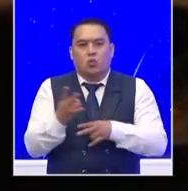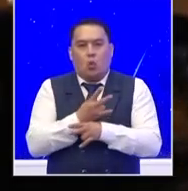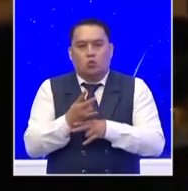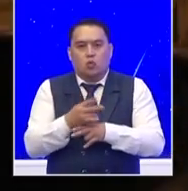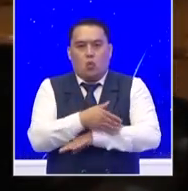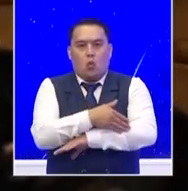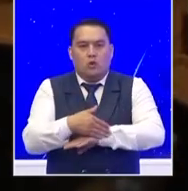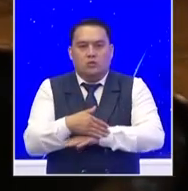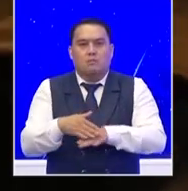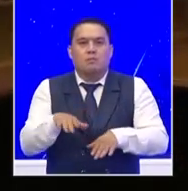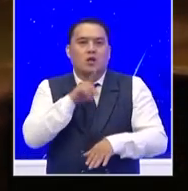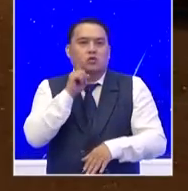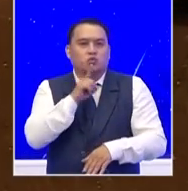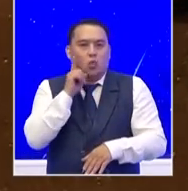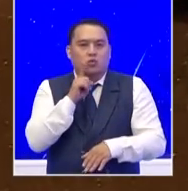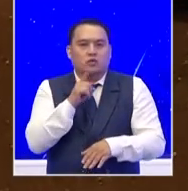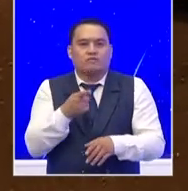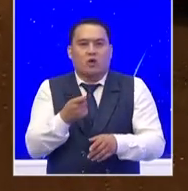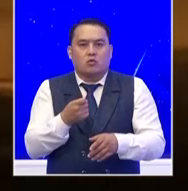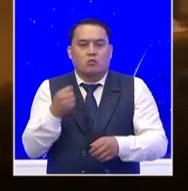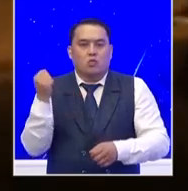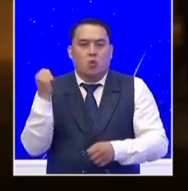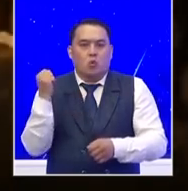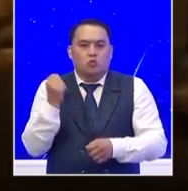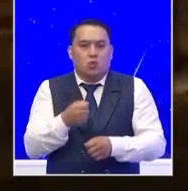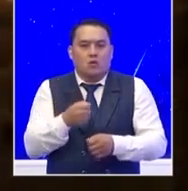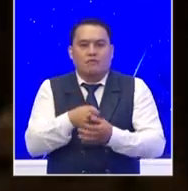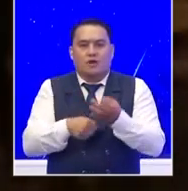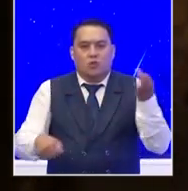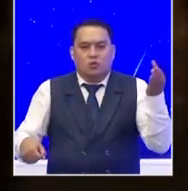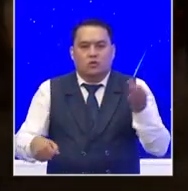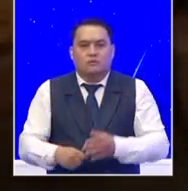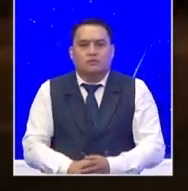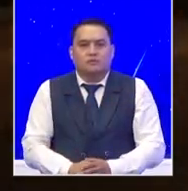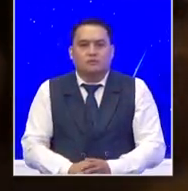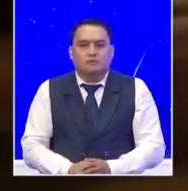на улицы вышла местная молодежь, вооруженная битами и кусками арматуры.